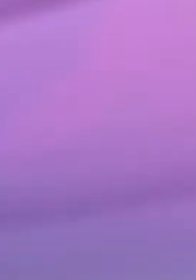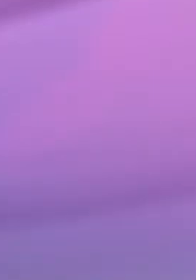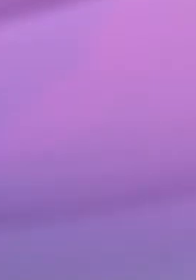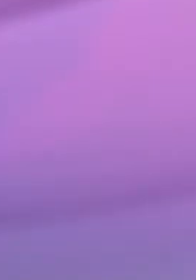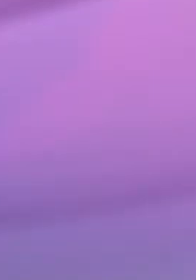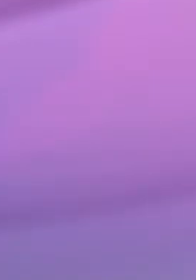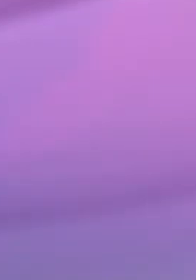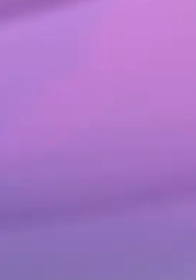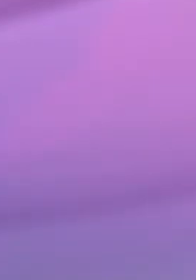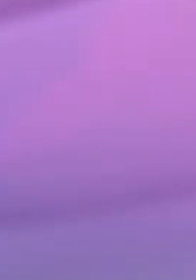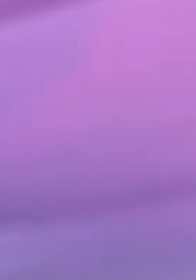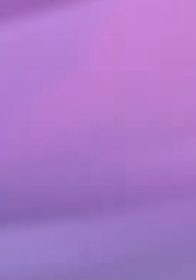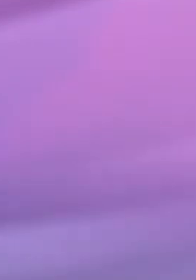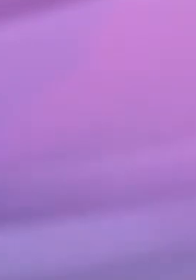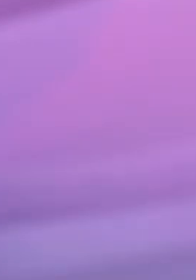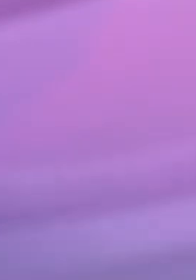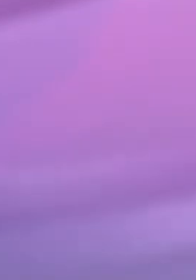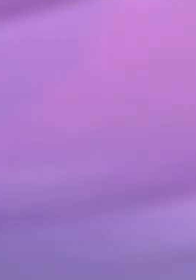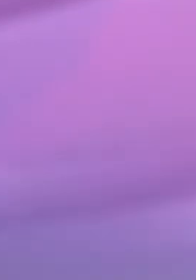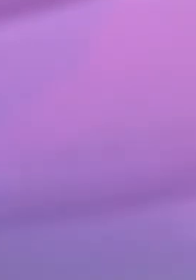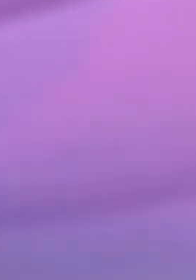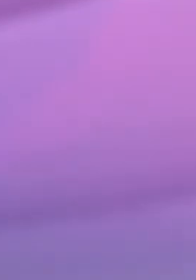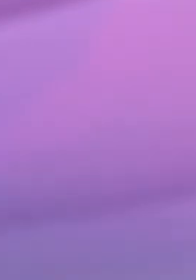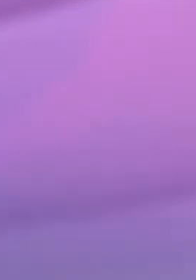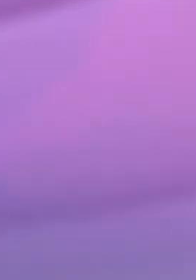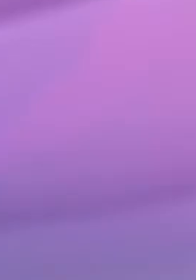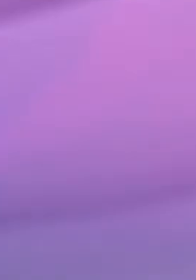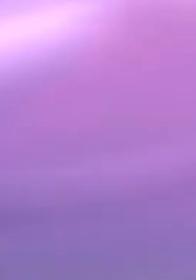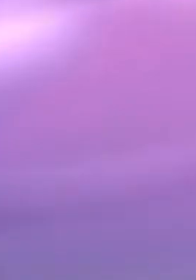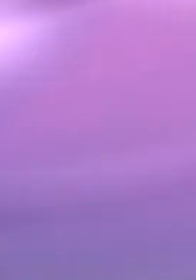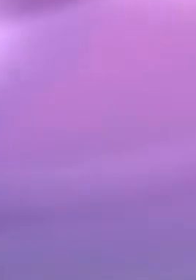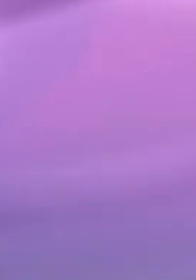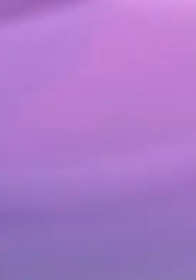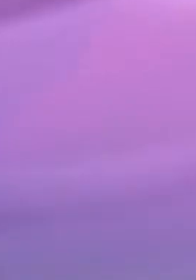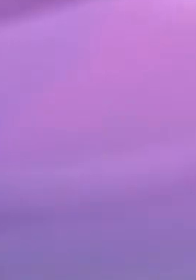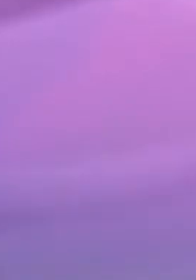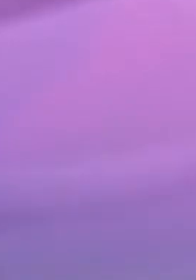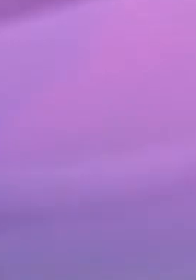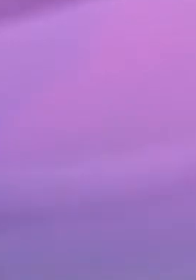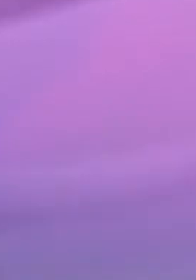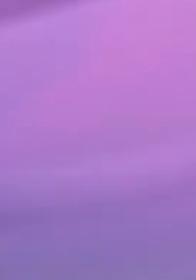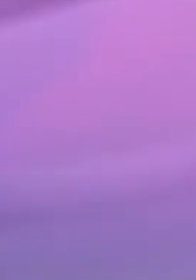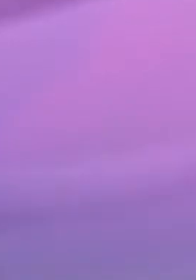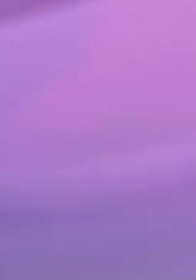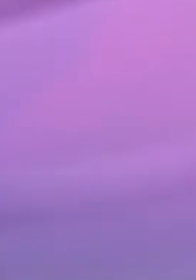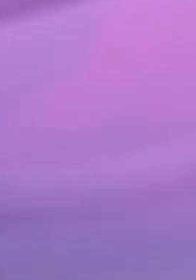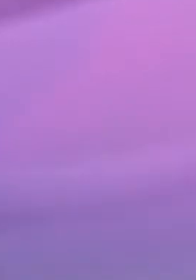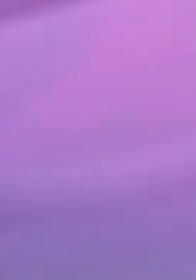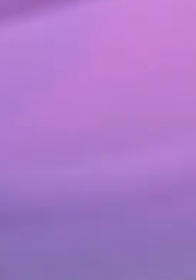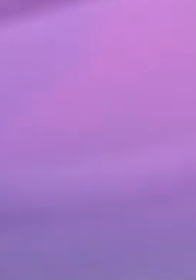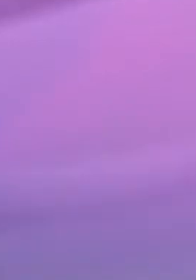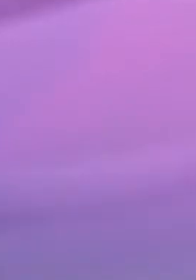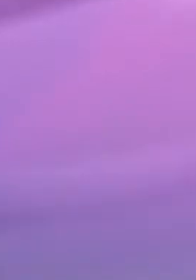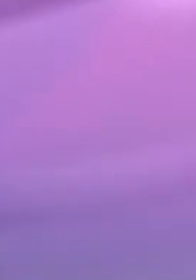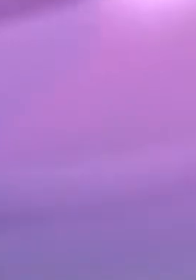รายการนี้เป็นรายการทั่วไปสามารถรับชมได้ทุกวัยและเป็นรายการที่มีบริการล่ามภาษามือ